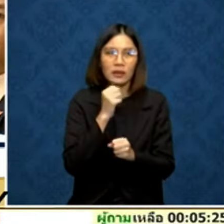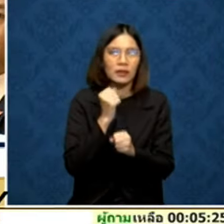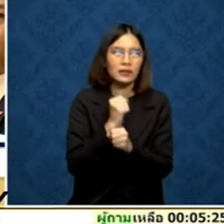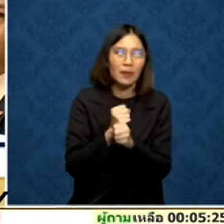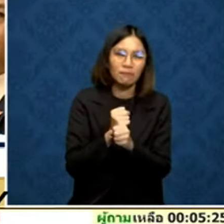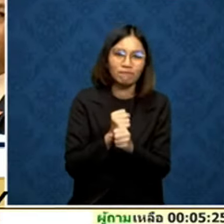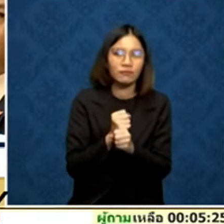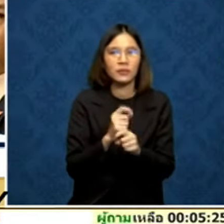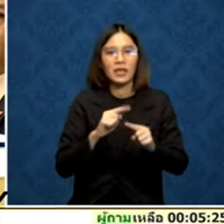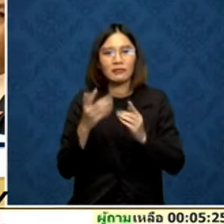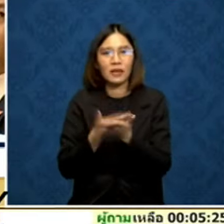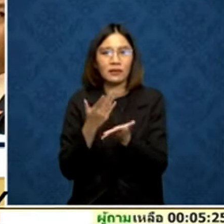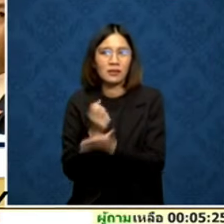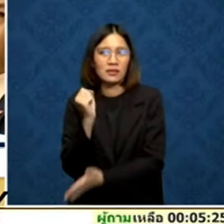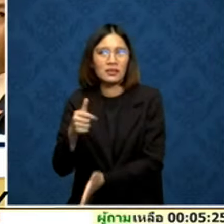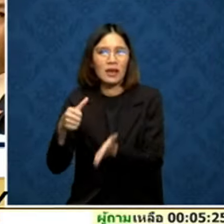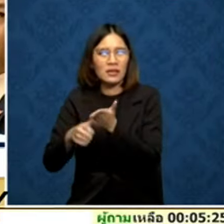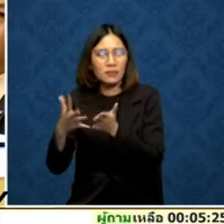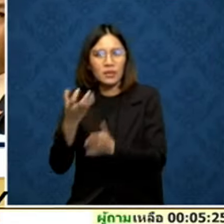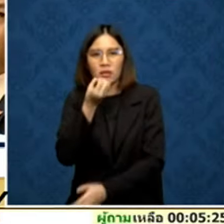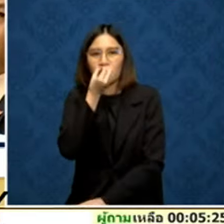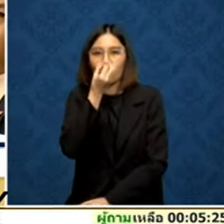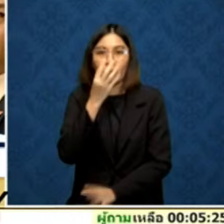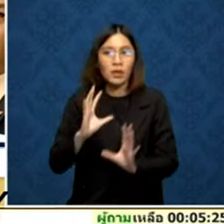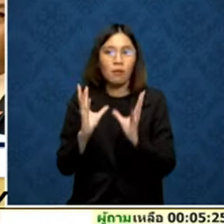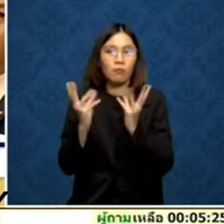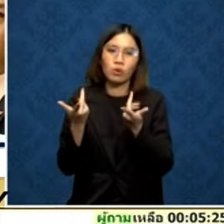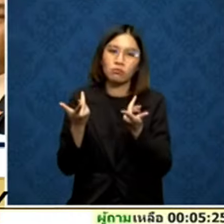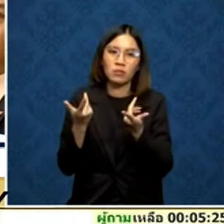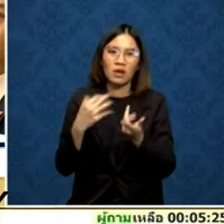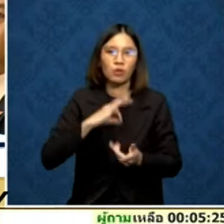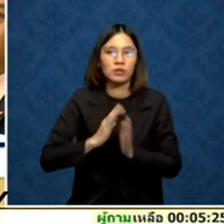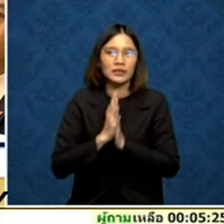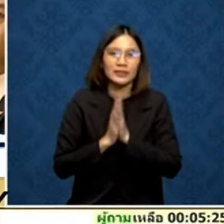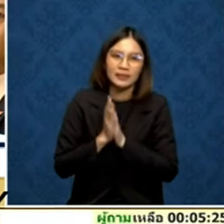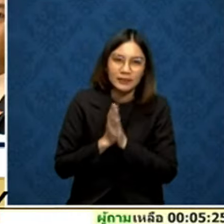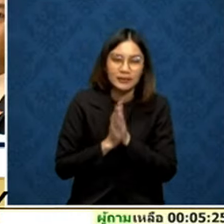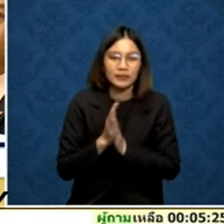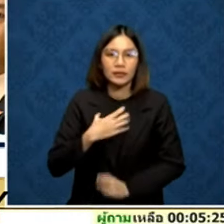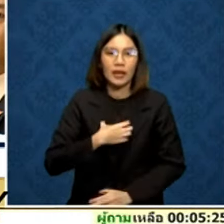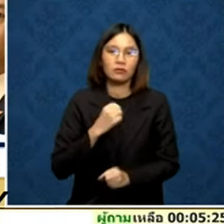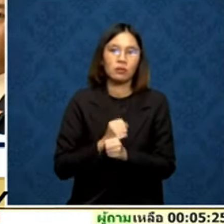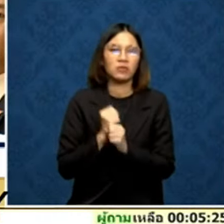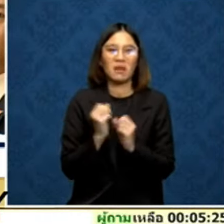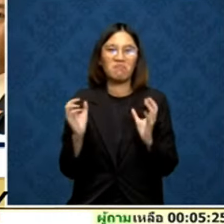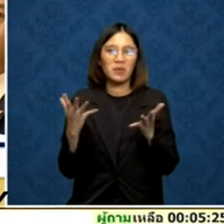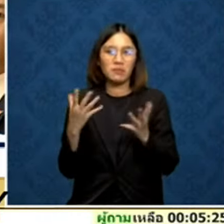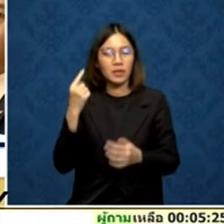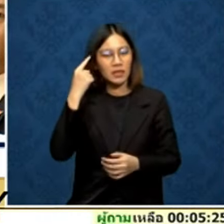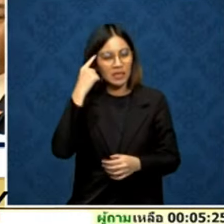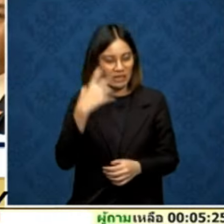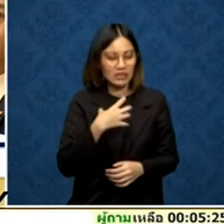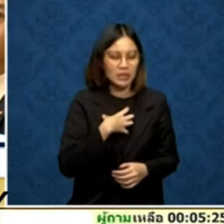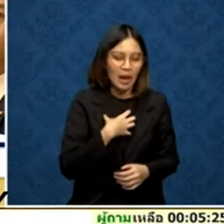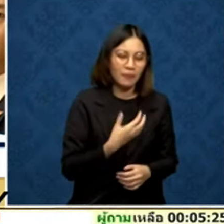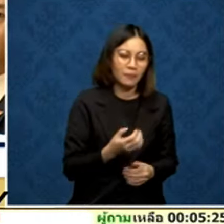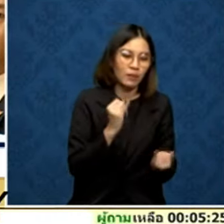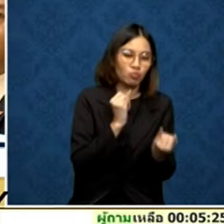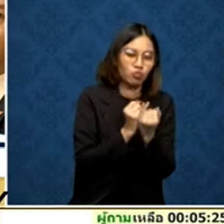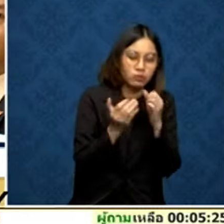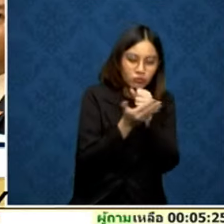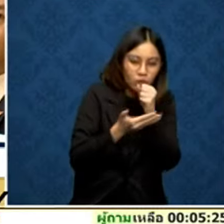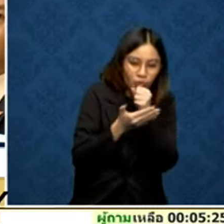ไม่พอใช้หนี้นะครับดอกเบี้ยกินหมดก็ไม่มีแรงดึงดูดใจที่จะให้ทำงานนะก็หันไปพึ่งยาเสพติดหรือว่าไปก่ออาชญ